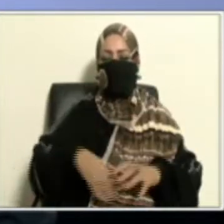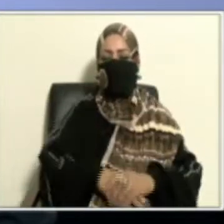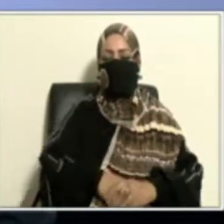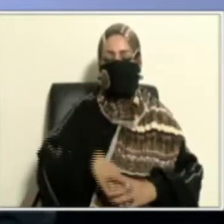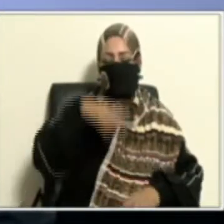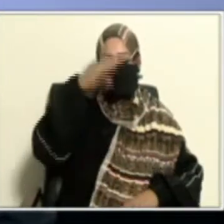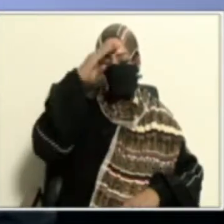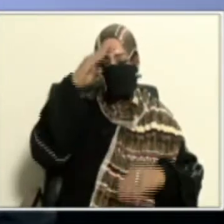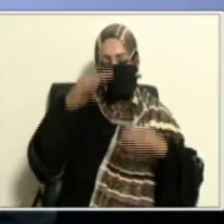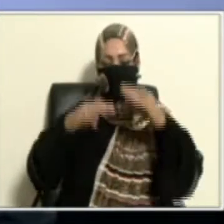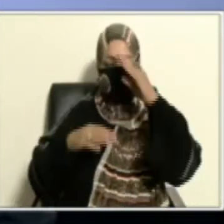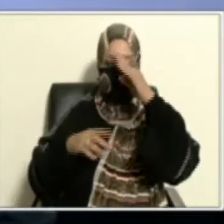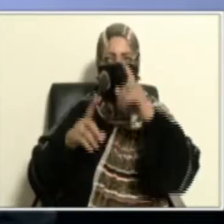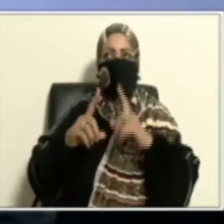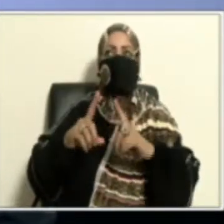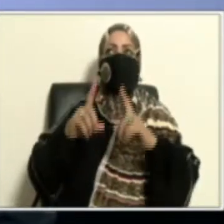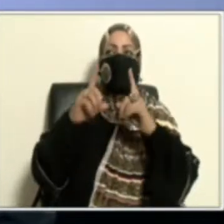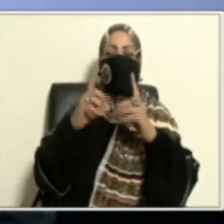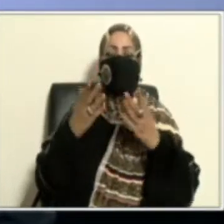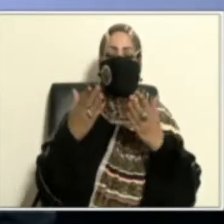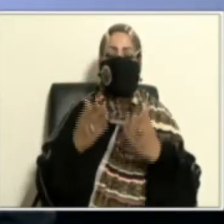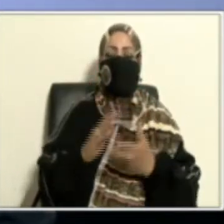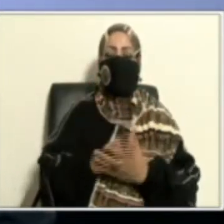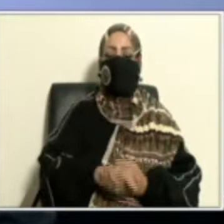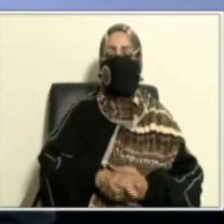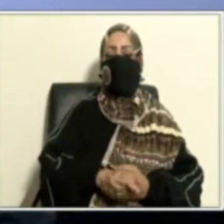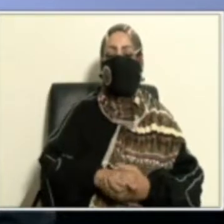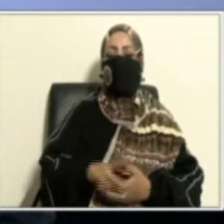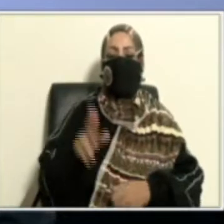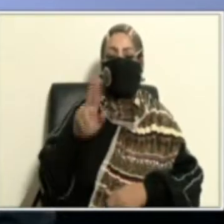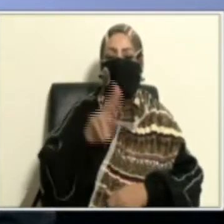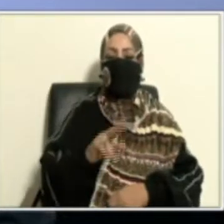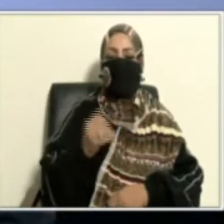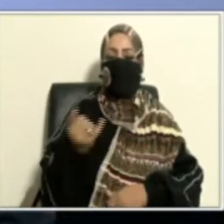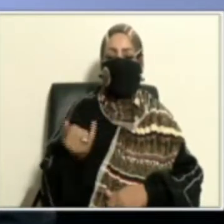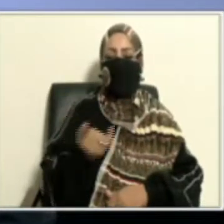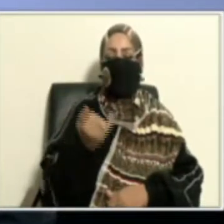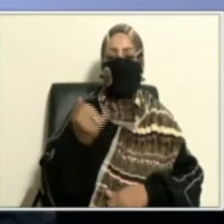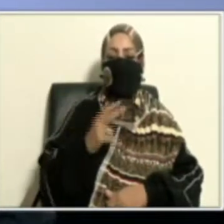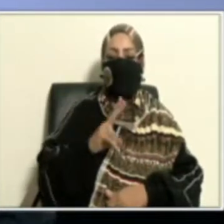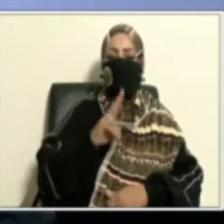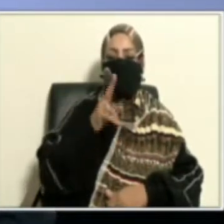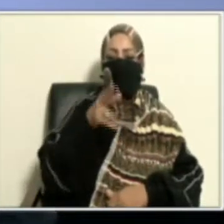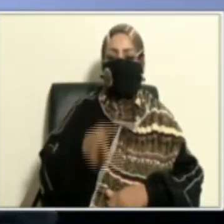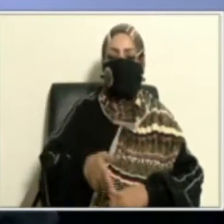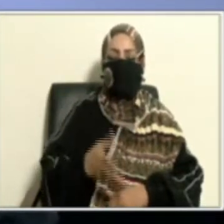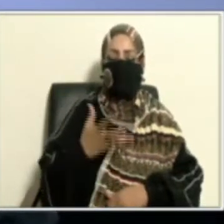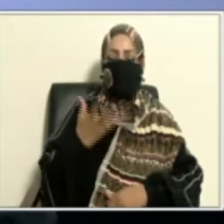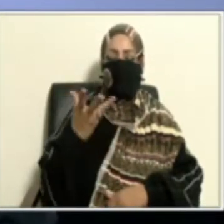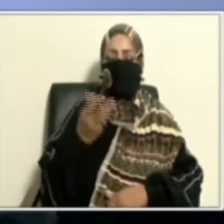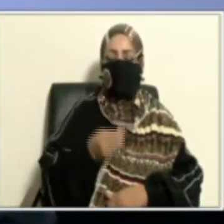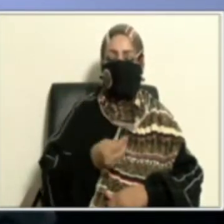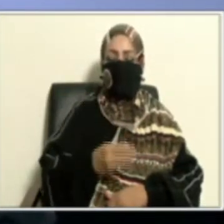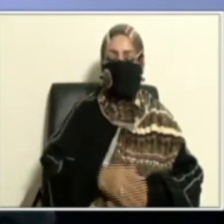إن شاء الله. حكم أكل السمك في الشريعة الإسلامية. أكل السمك في